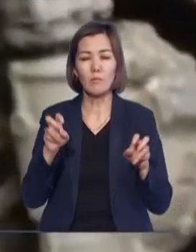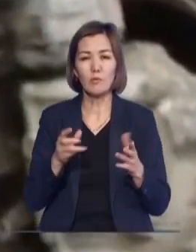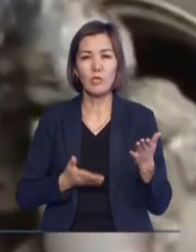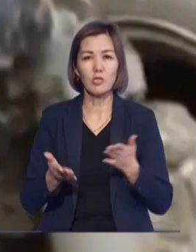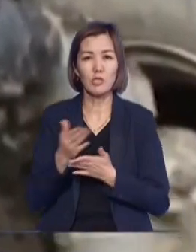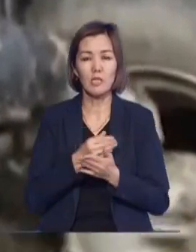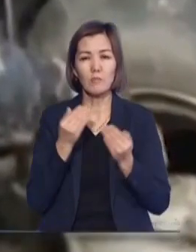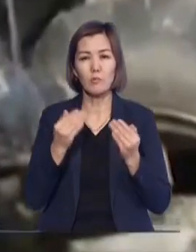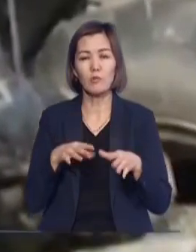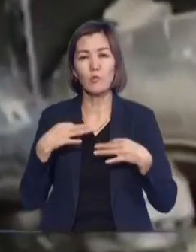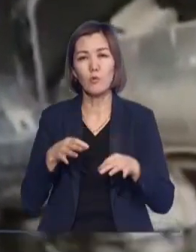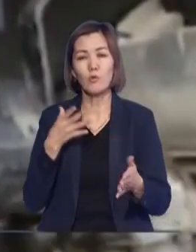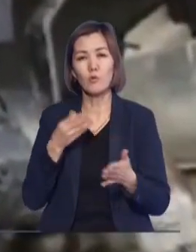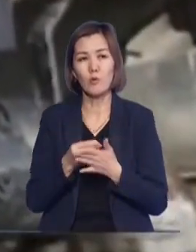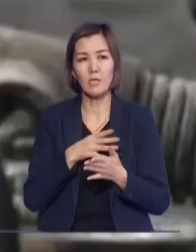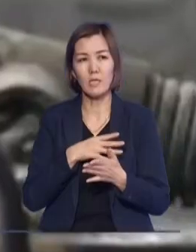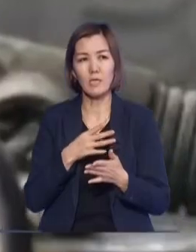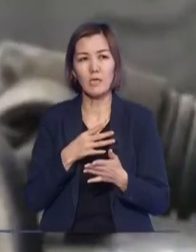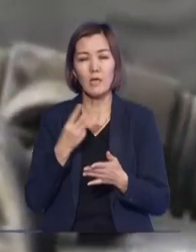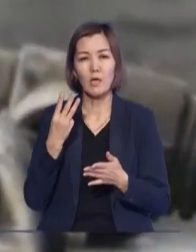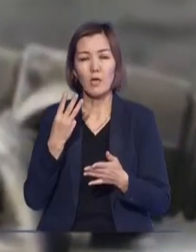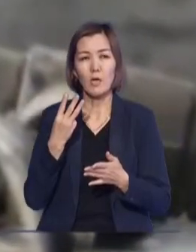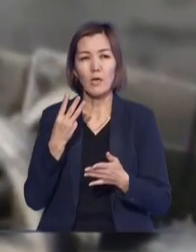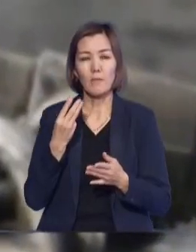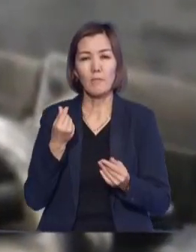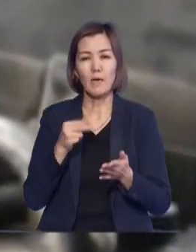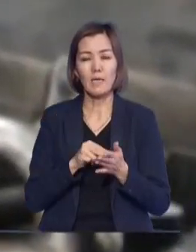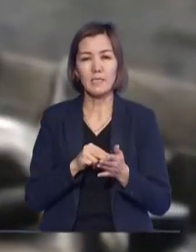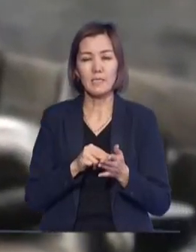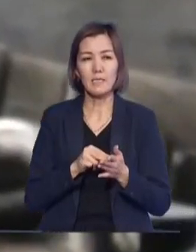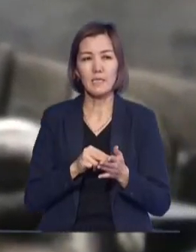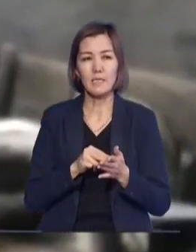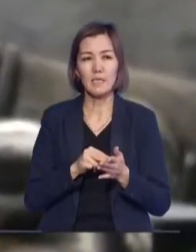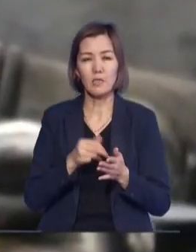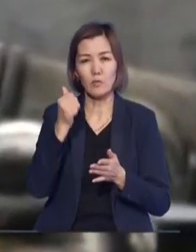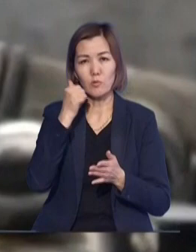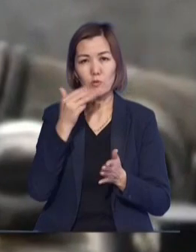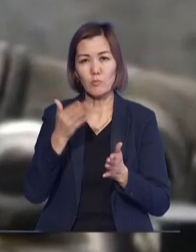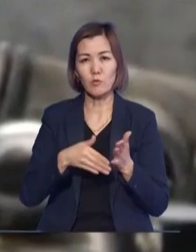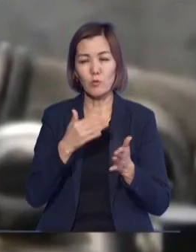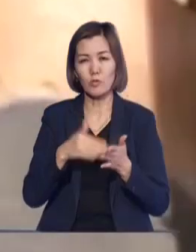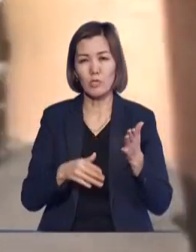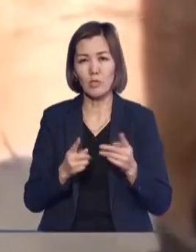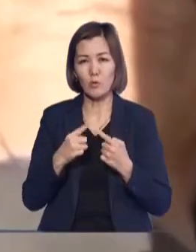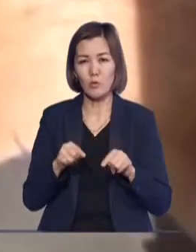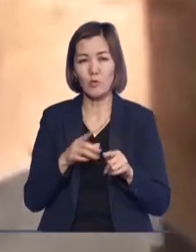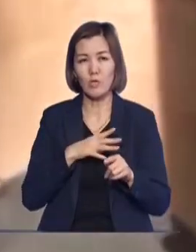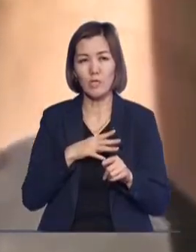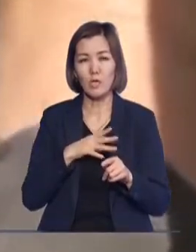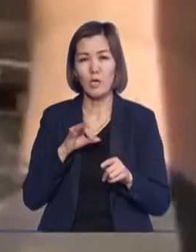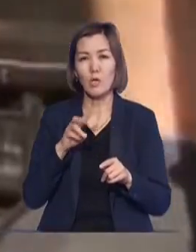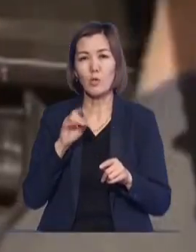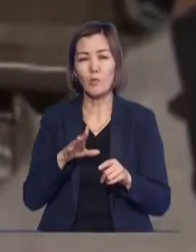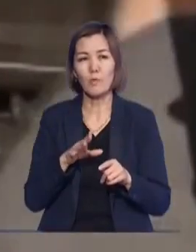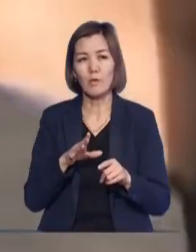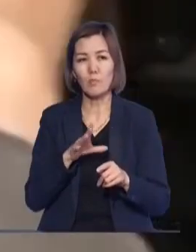даулысы бүгінде көлік үшін төленетін өтел алымның бағасы. Алғаш тозығы жеткен тұлпарды жою мақсатта құрылған робқа ел